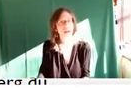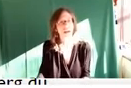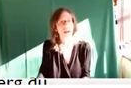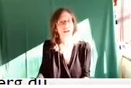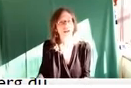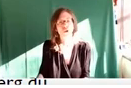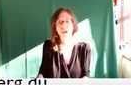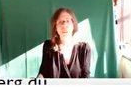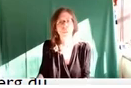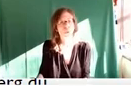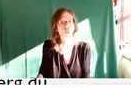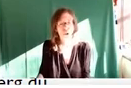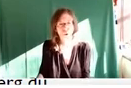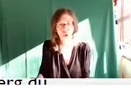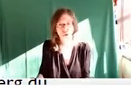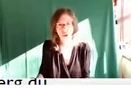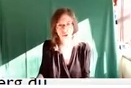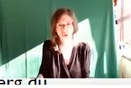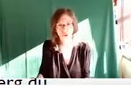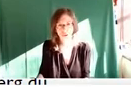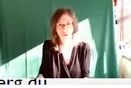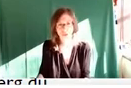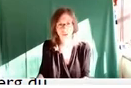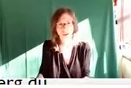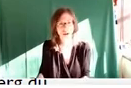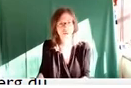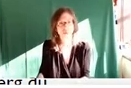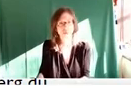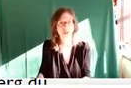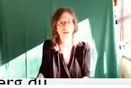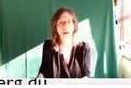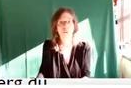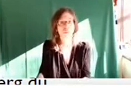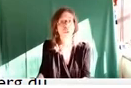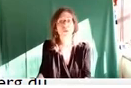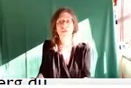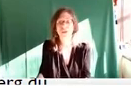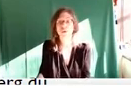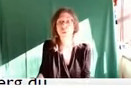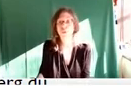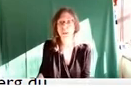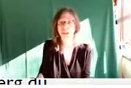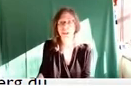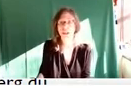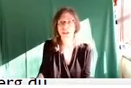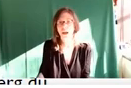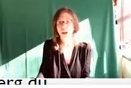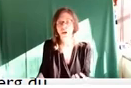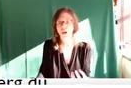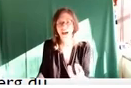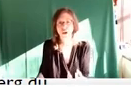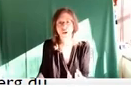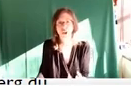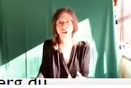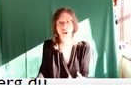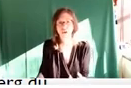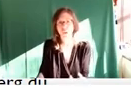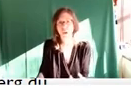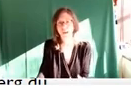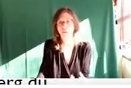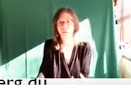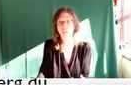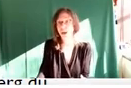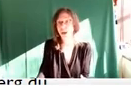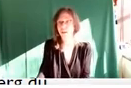article, c'est juste de la pub pour une recherche. C'est comme de la pub dans le sens de publicité, que la recherche en